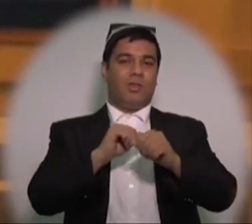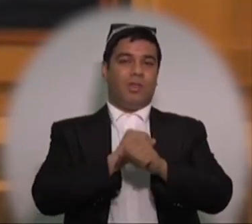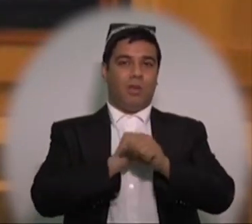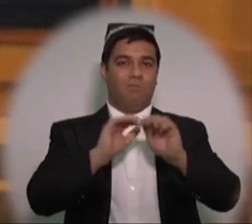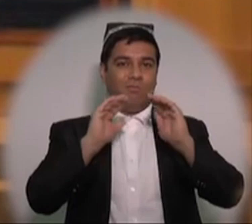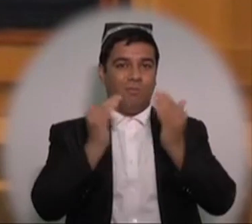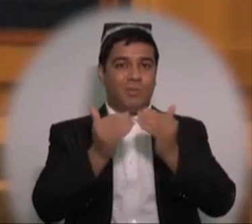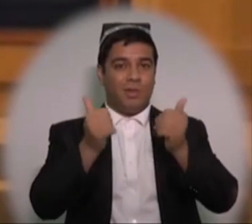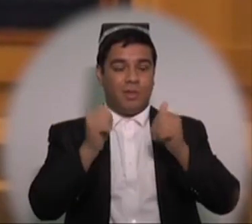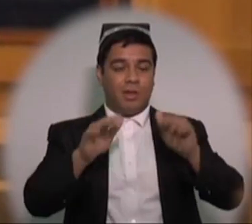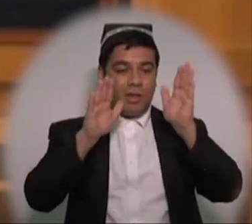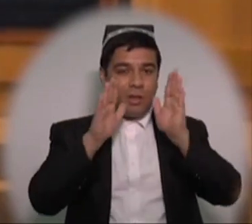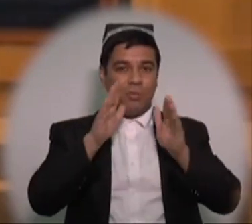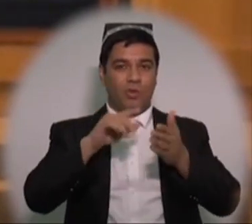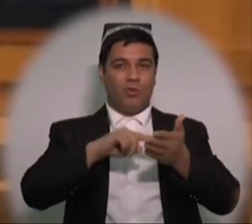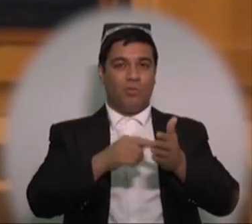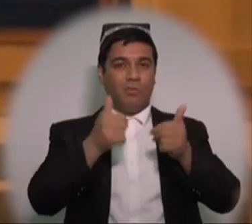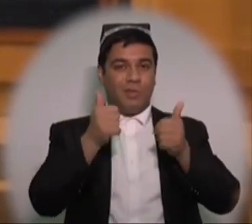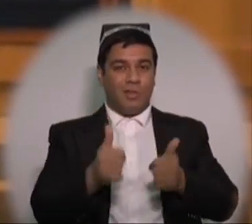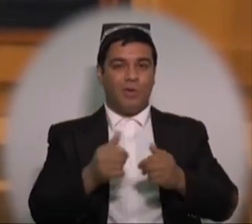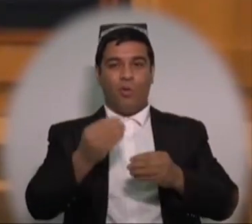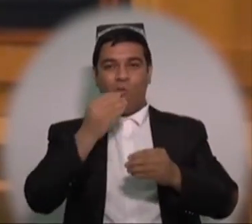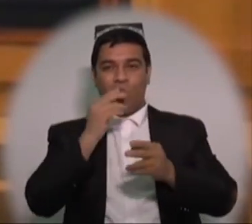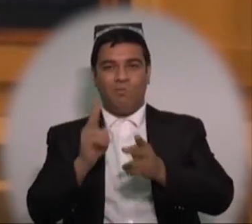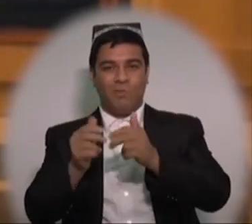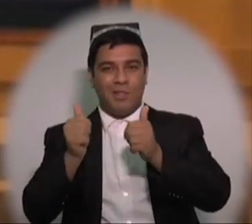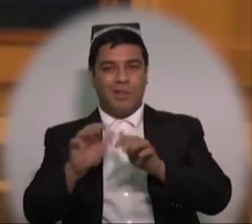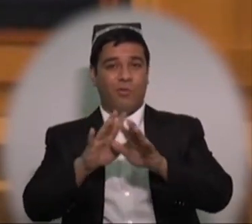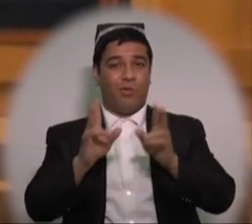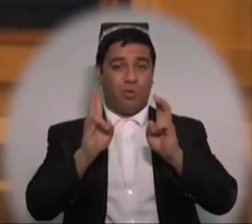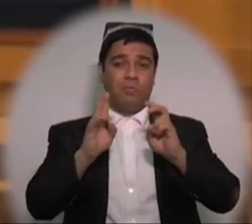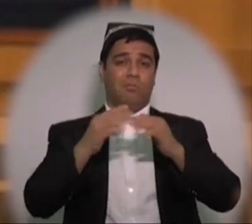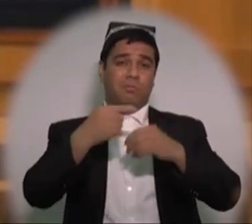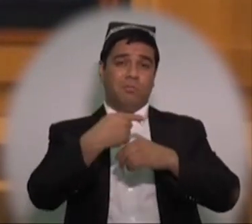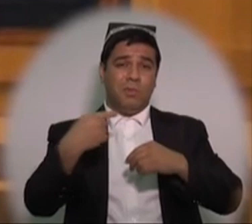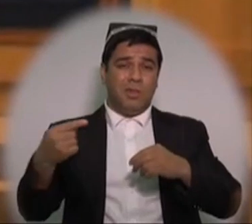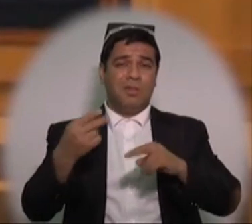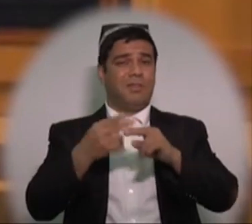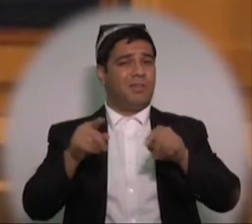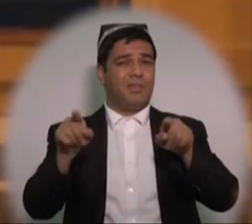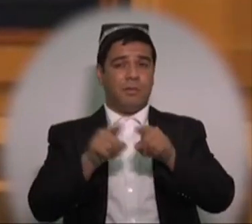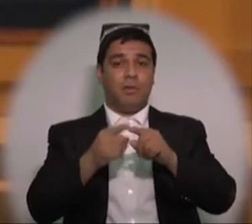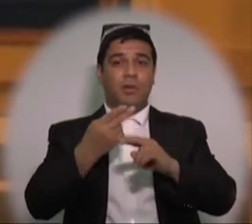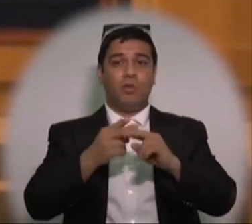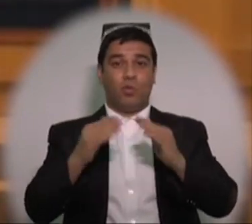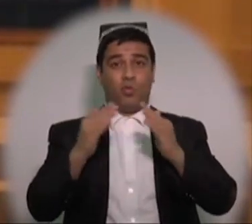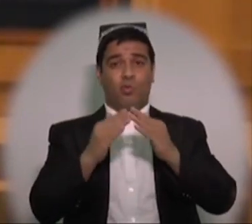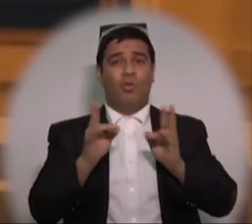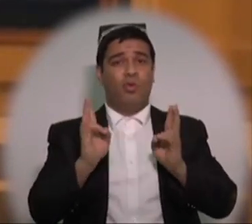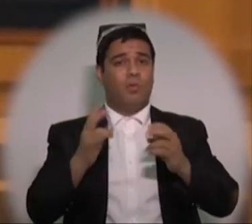dam olishiga, ibodat qilishiga, ovqatlanish va boshqa ishlariga xizmat qiladigan